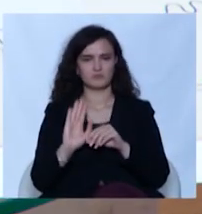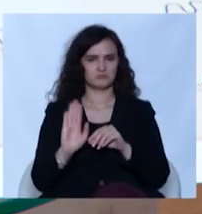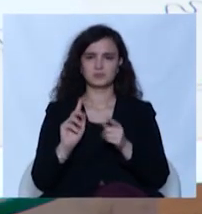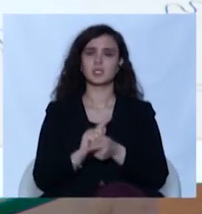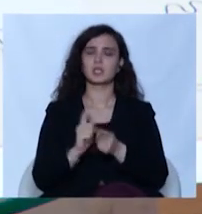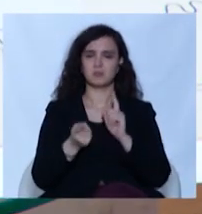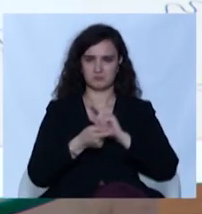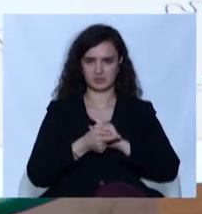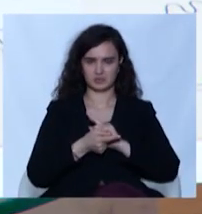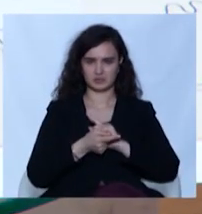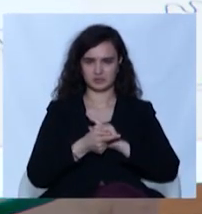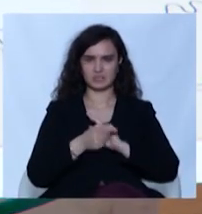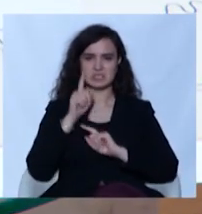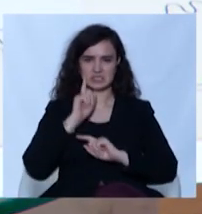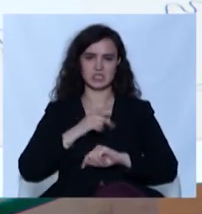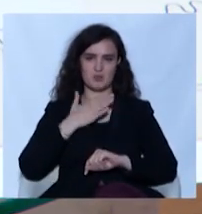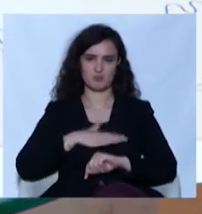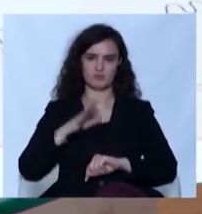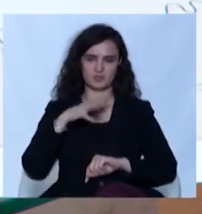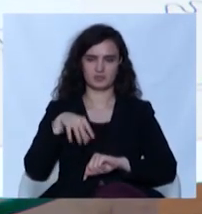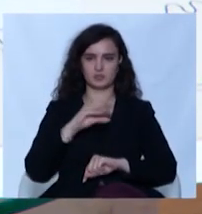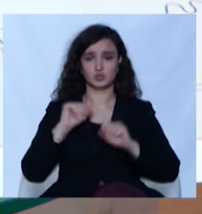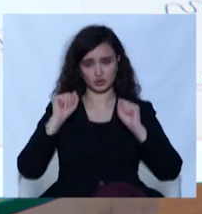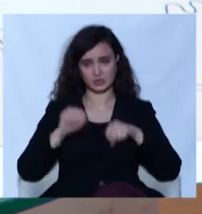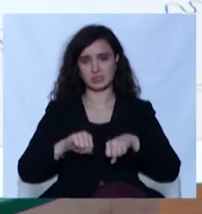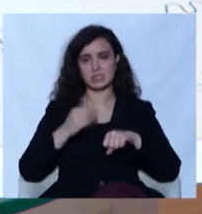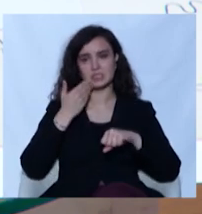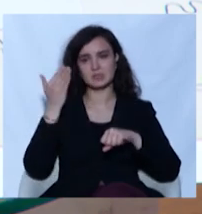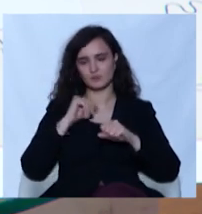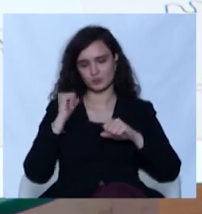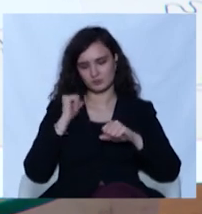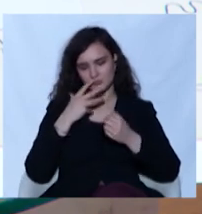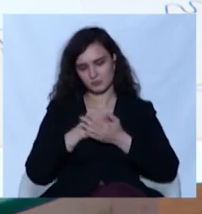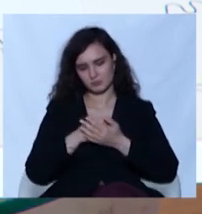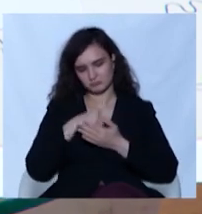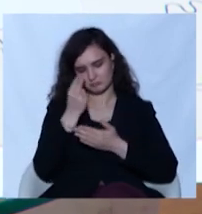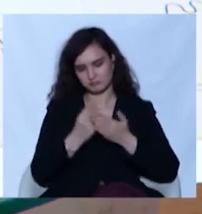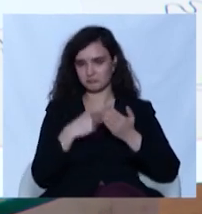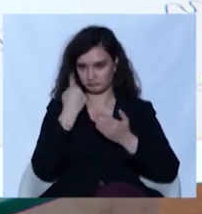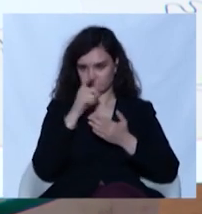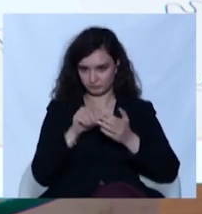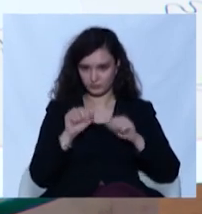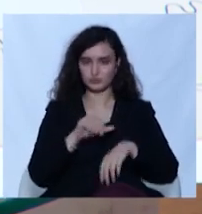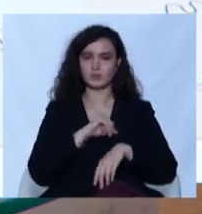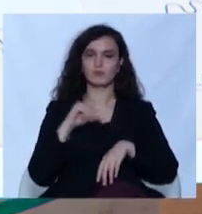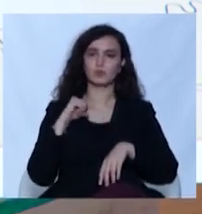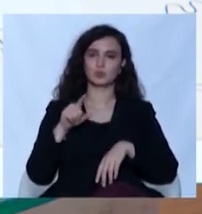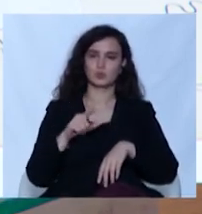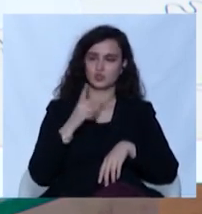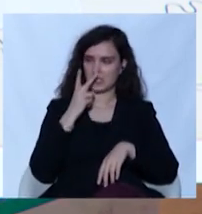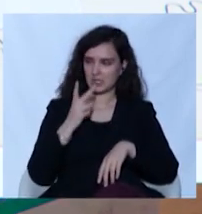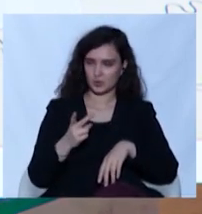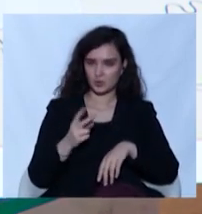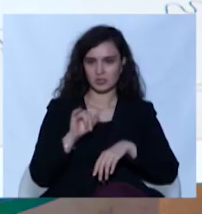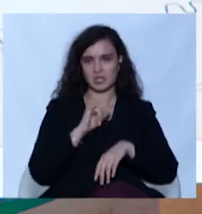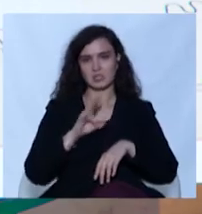არამედ ისე ამოვნოთ. შეგიძლია ზეპირად დახატოთ პორტრეტი, შეგიძლია თქვენ თვითონ ჩაიხედოთ,